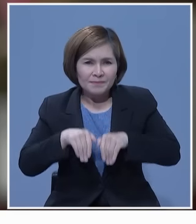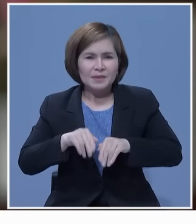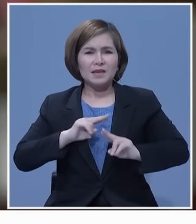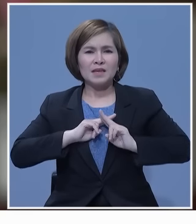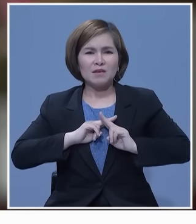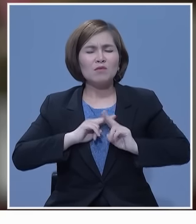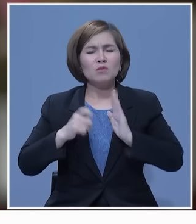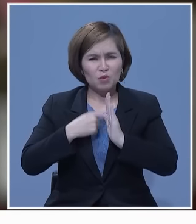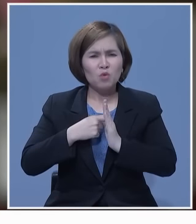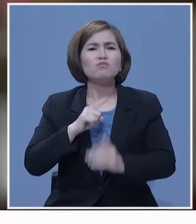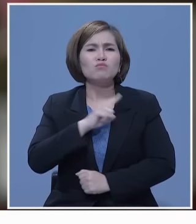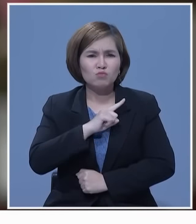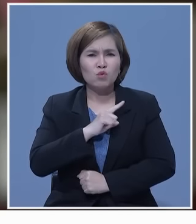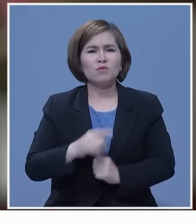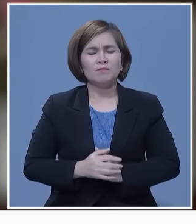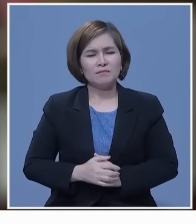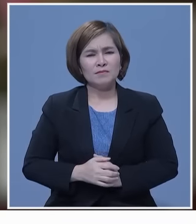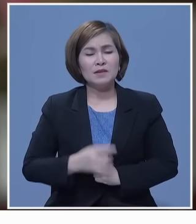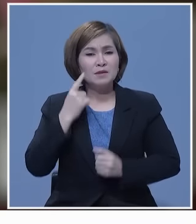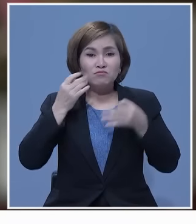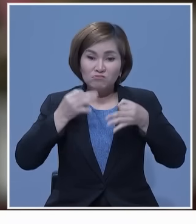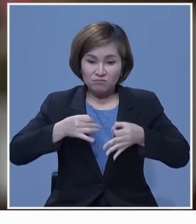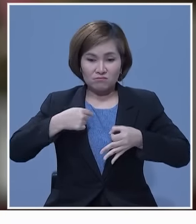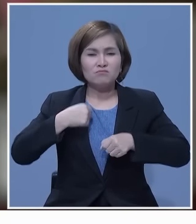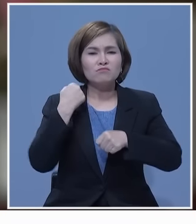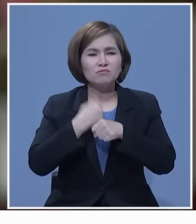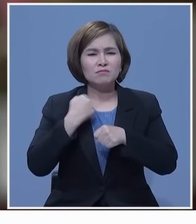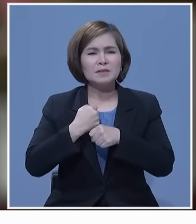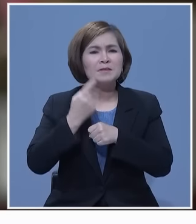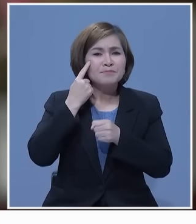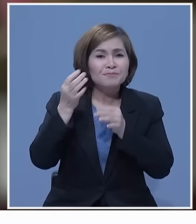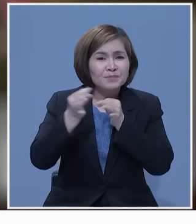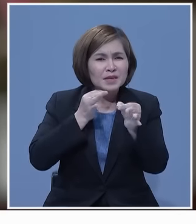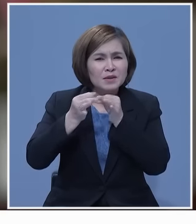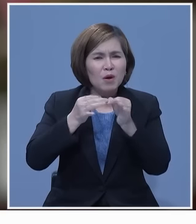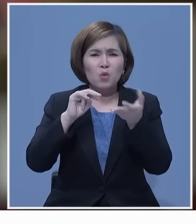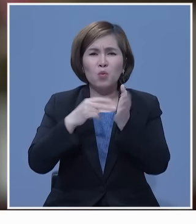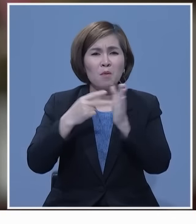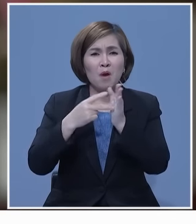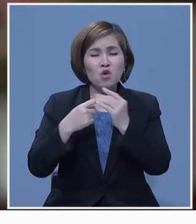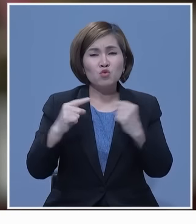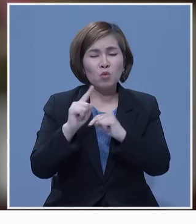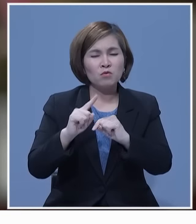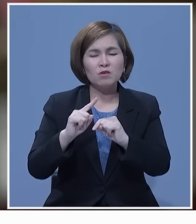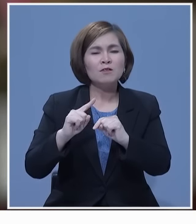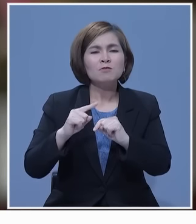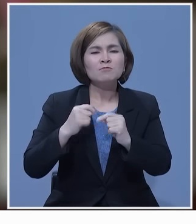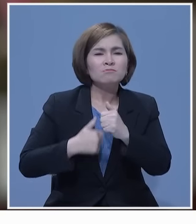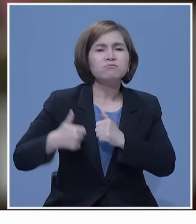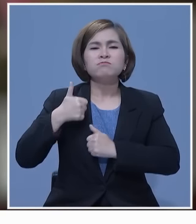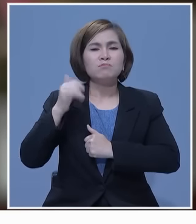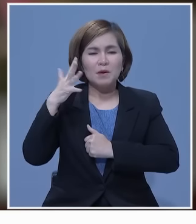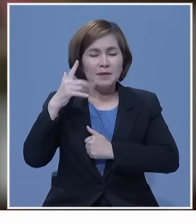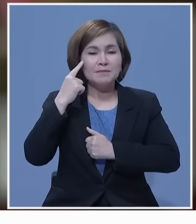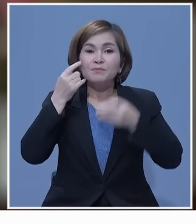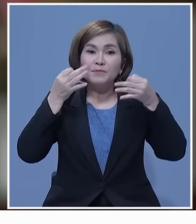เแล้วก็ผมไม่เคยรู้สึกว่าการตัดสินใจนี้ของผมเนี่ยมันจะอธิบายเป็นความยิ่งใหญ่อะไรส่วนตัวอ่าๆก็เป็นการ